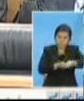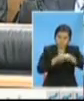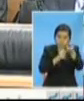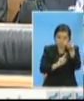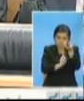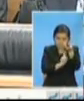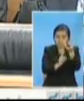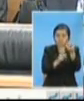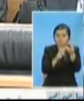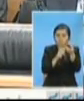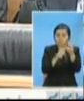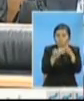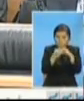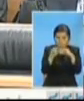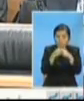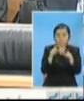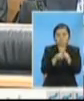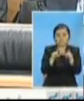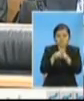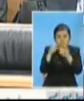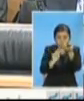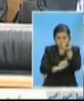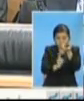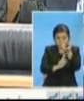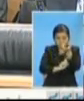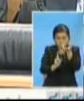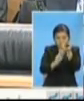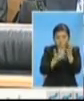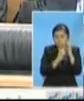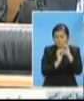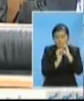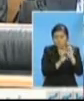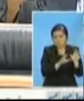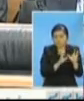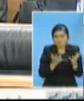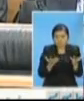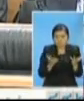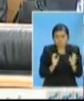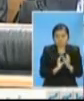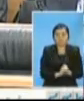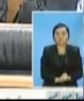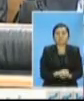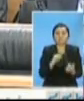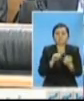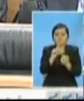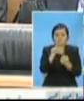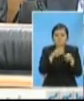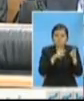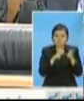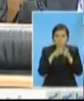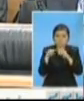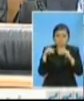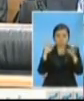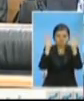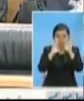างฮะซึ่งผมถือว่ามันเป็นการโกงที่น่ารังเกียจที่สุดนะการโกงตาช่างมันเป็นการโกงเนื่องจาก